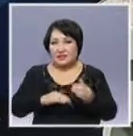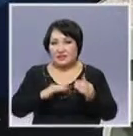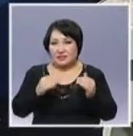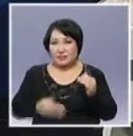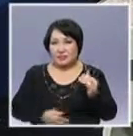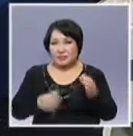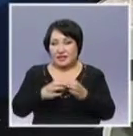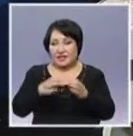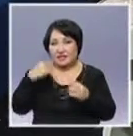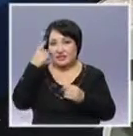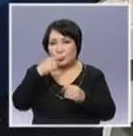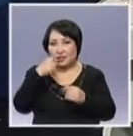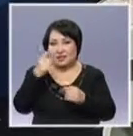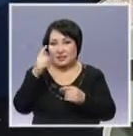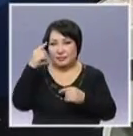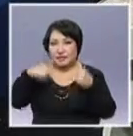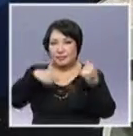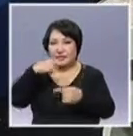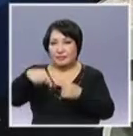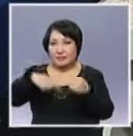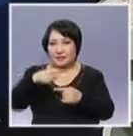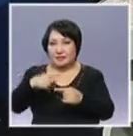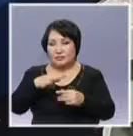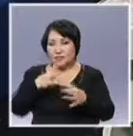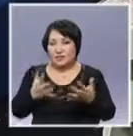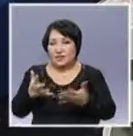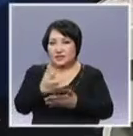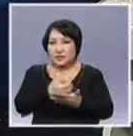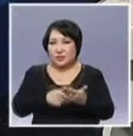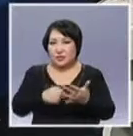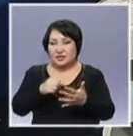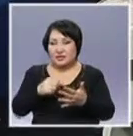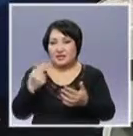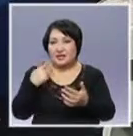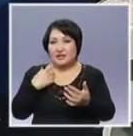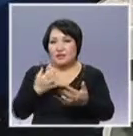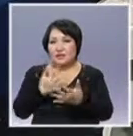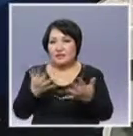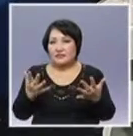увеличивается ли сбор налогов от именно с малого и среднего бизнеса? Если,